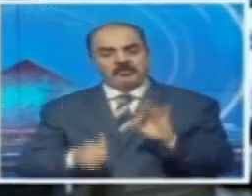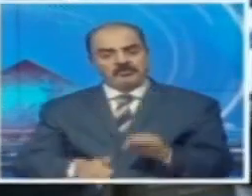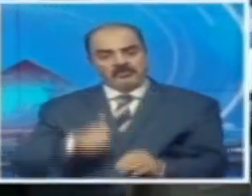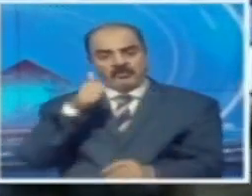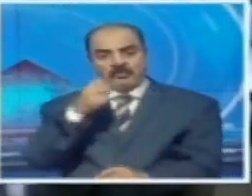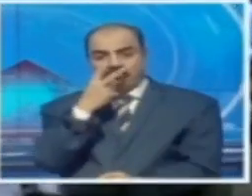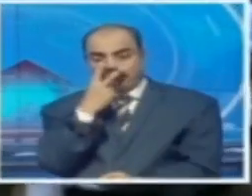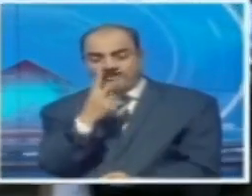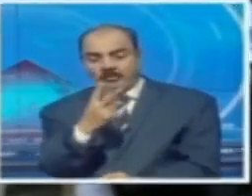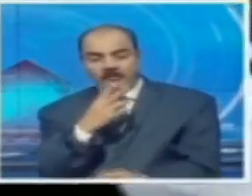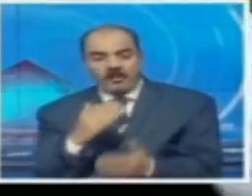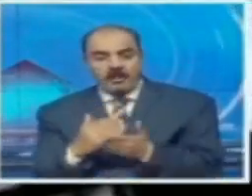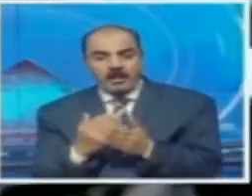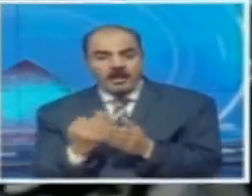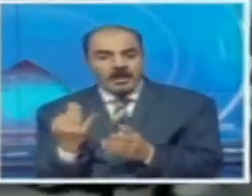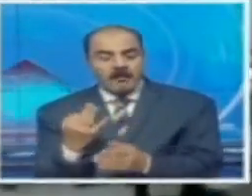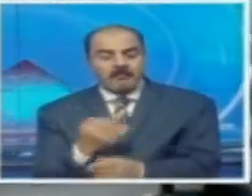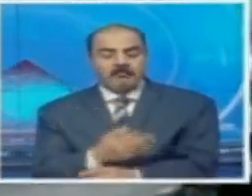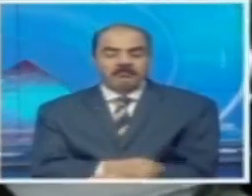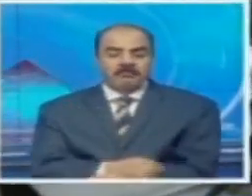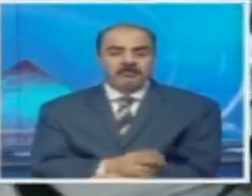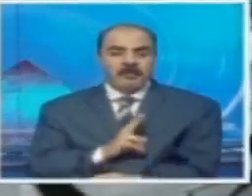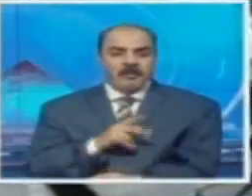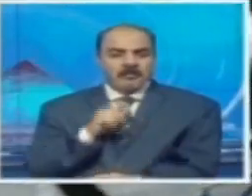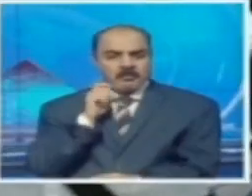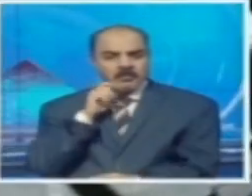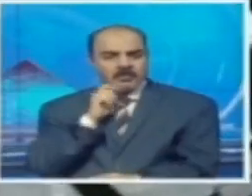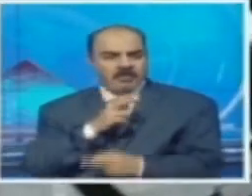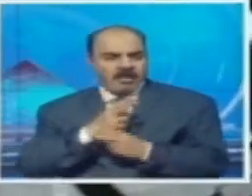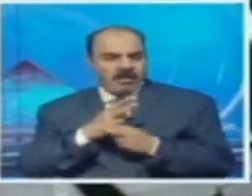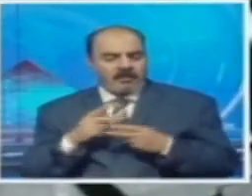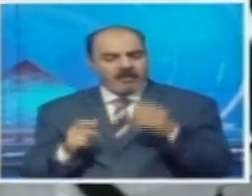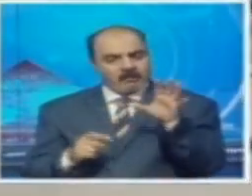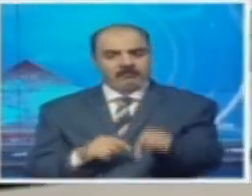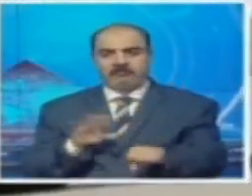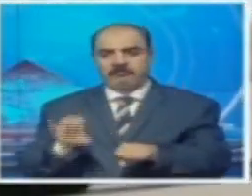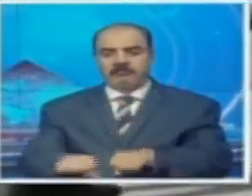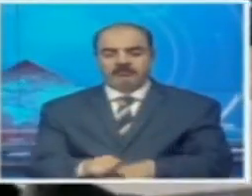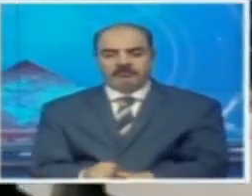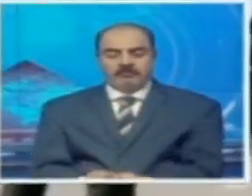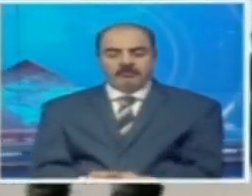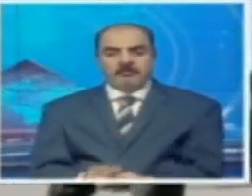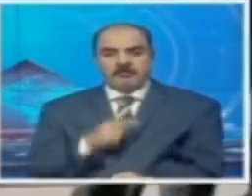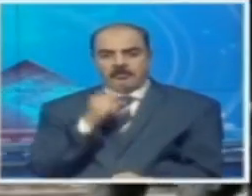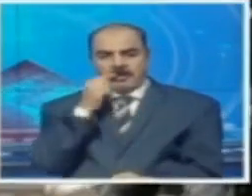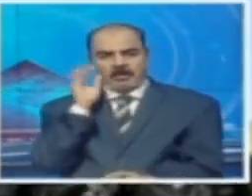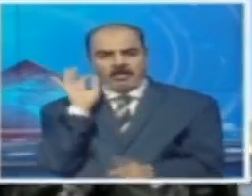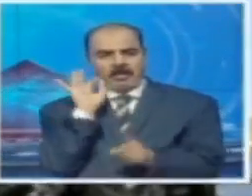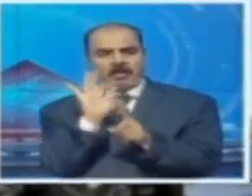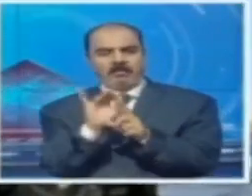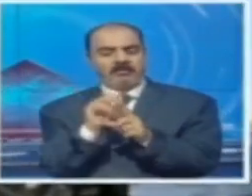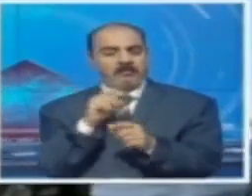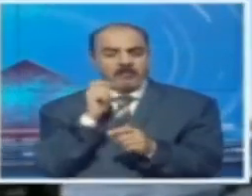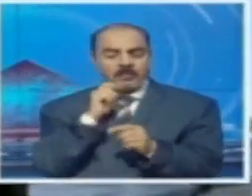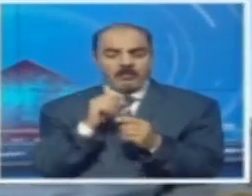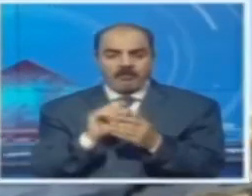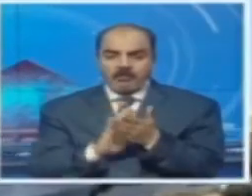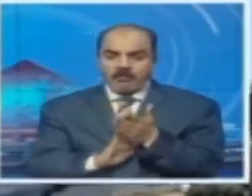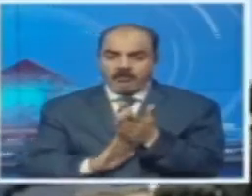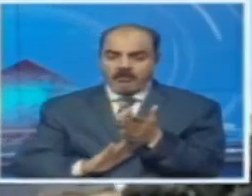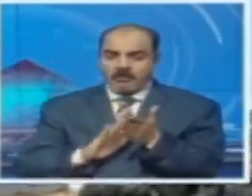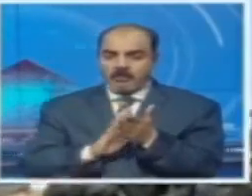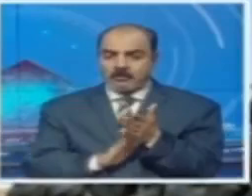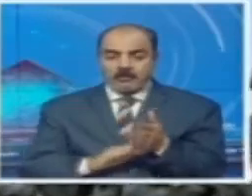الأجهزة الأمنية نجاحات كبيرة في مكافحة شتى صور الجريمة، فمن خلال استهداف وضبط العناصر الإجرامية